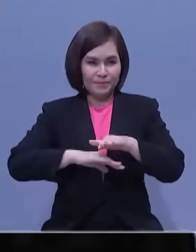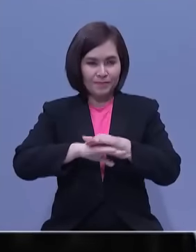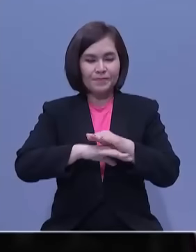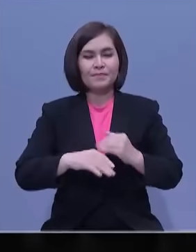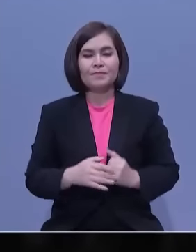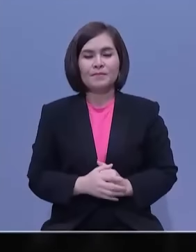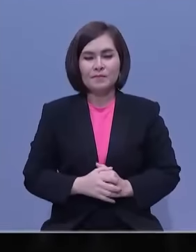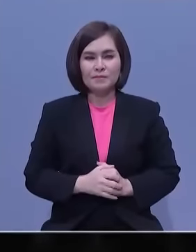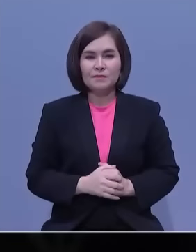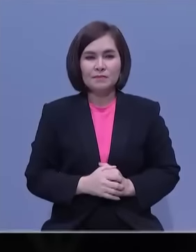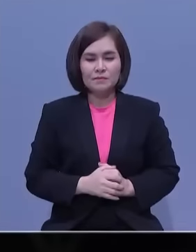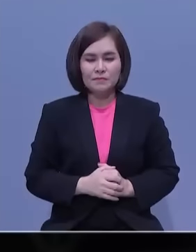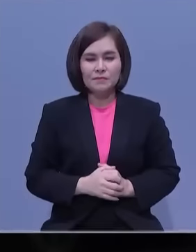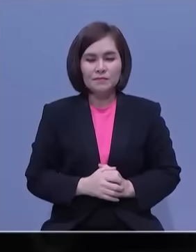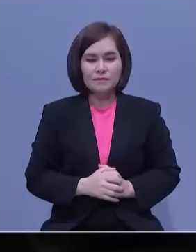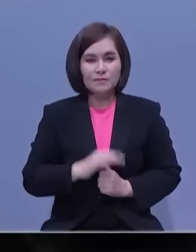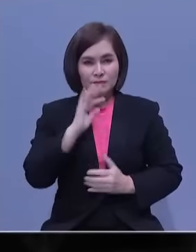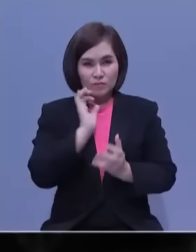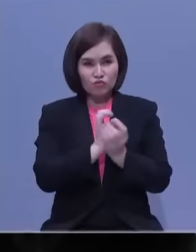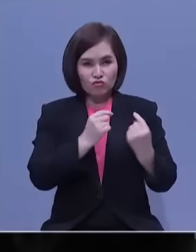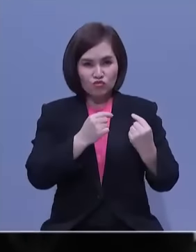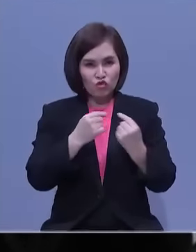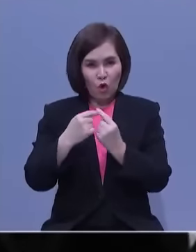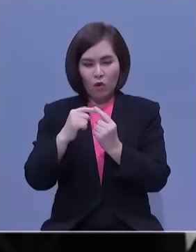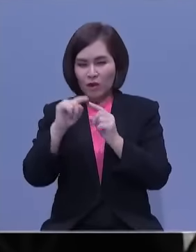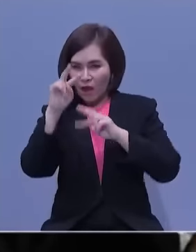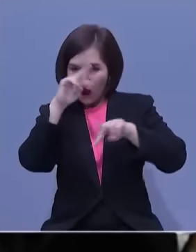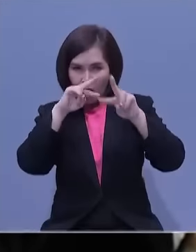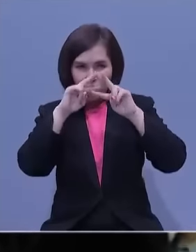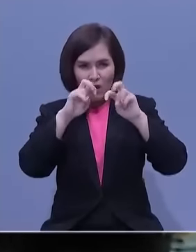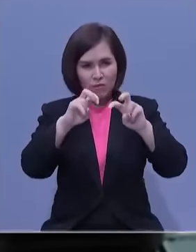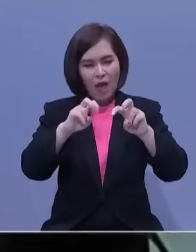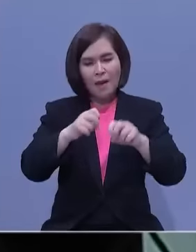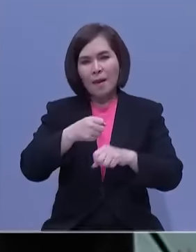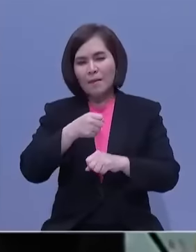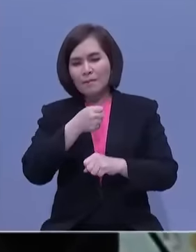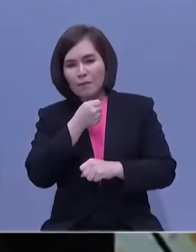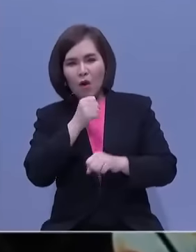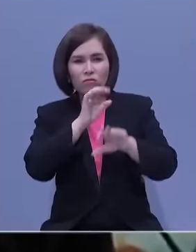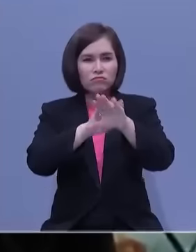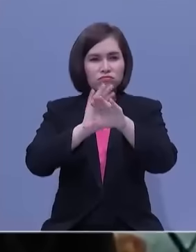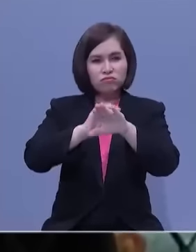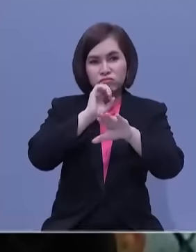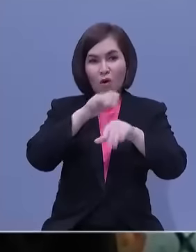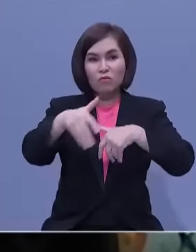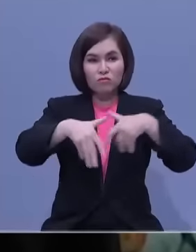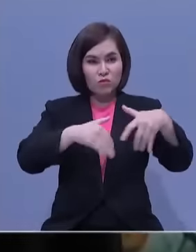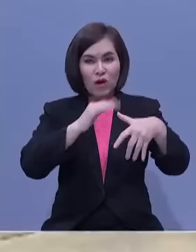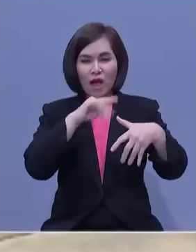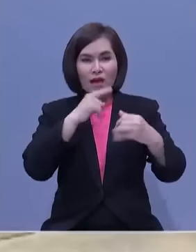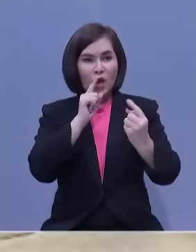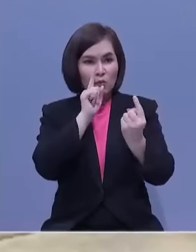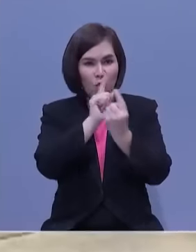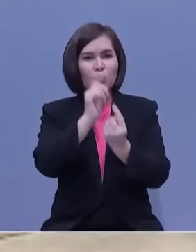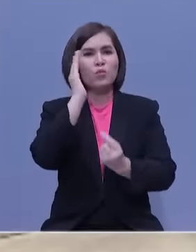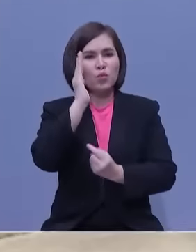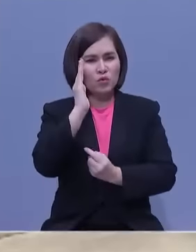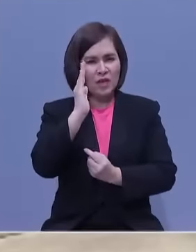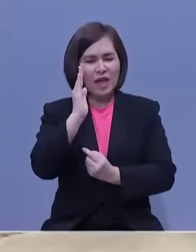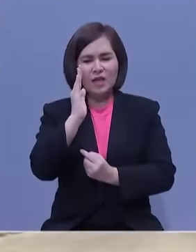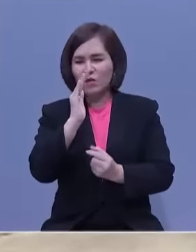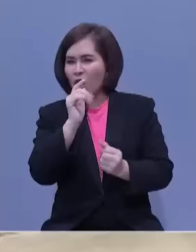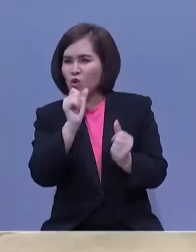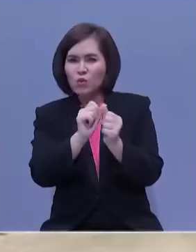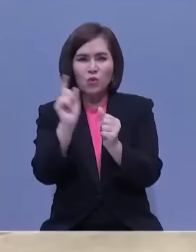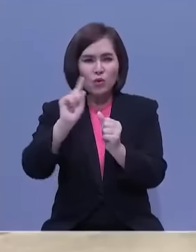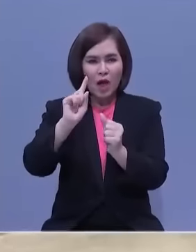ภูธรทุ่งคอกนะคะจากนั้นตำรวจก็เร่งติดตามพร้อมกับประกาศให้ชาวบ้านช่วยหน่อยใครเจอนพรใครเห็นบ้าง